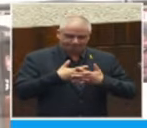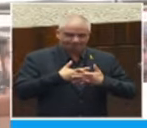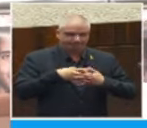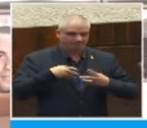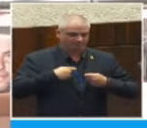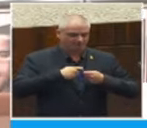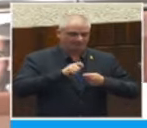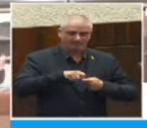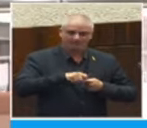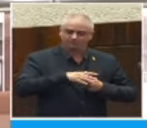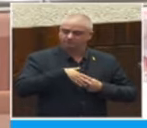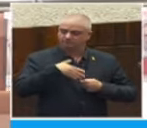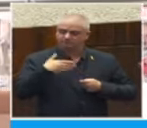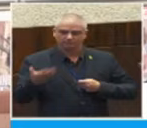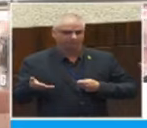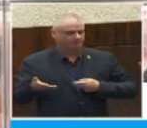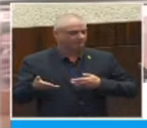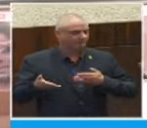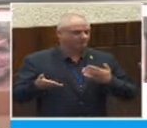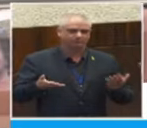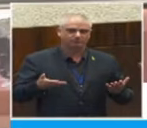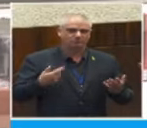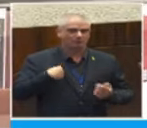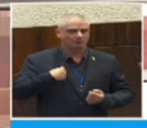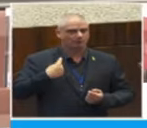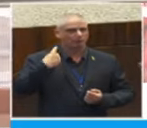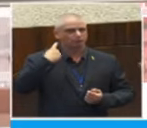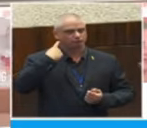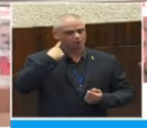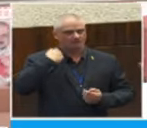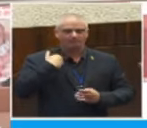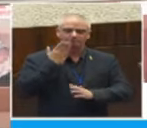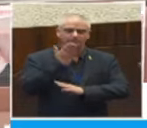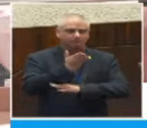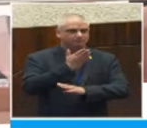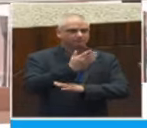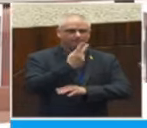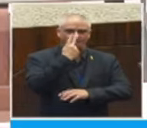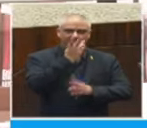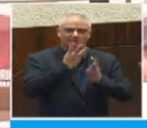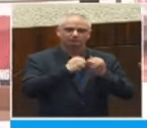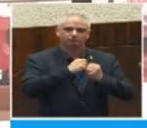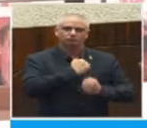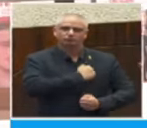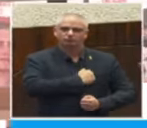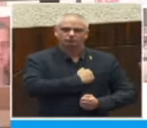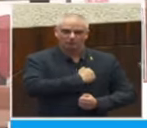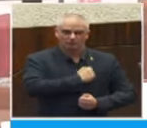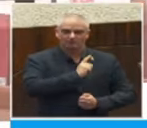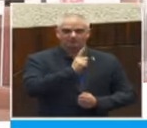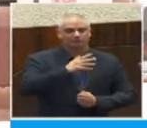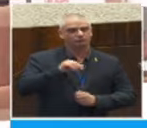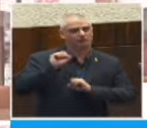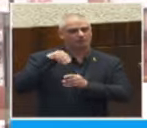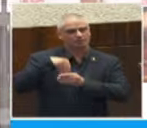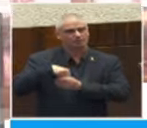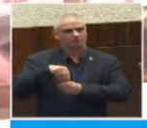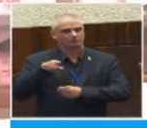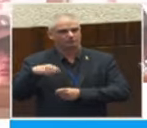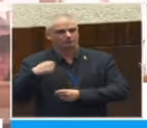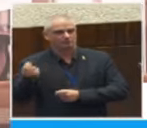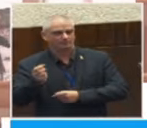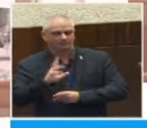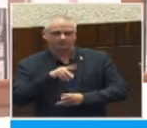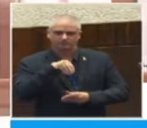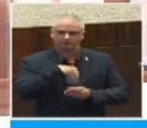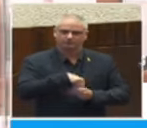צידי הבית שומעים בביקורים אצל המשפחות השכולות, אלה שהצביעו לצד זה של הבית ואלה